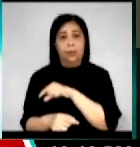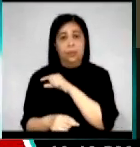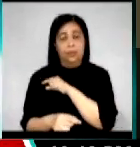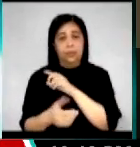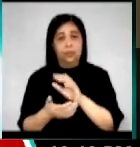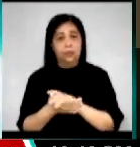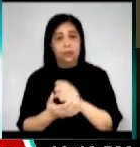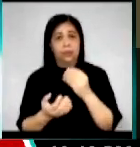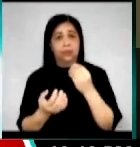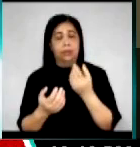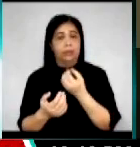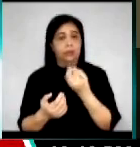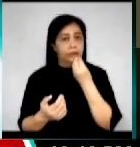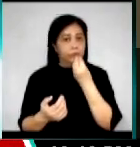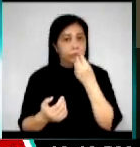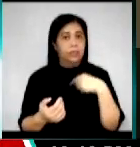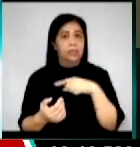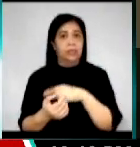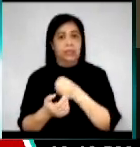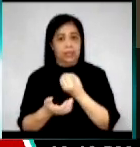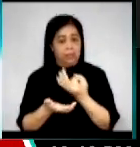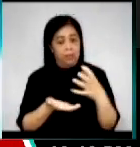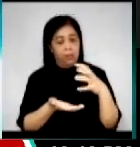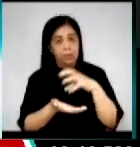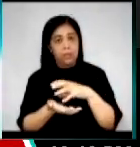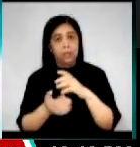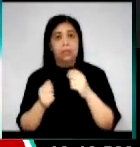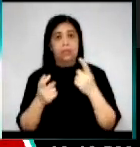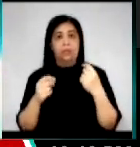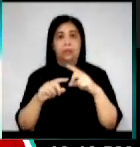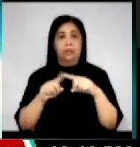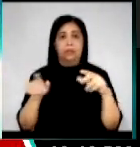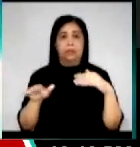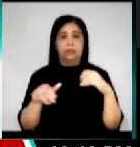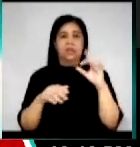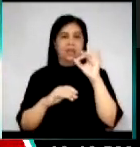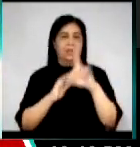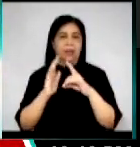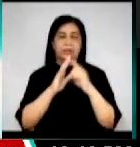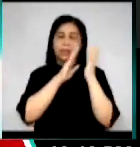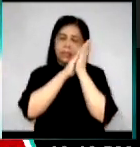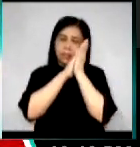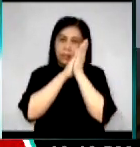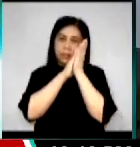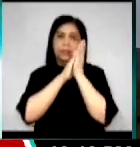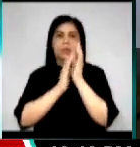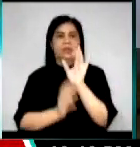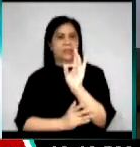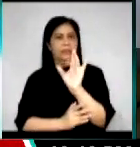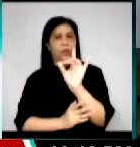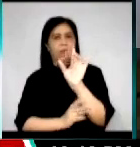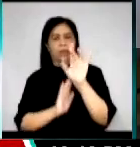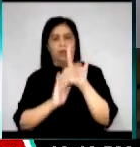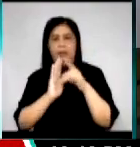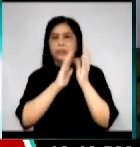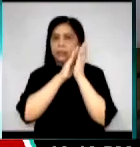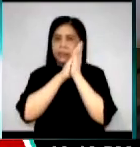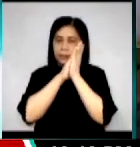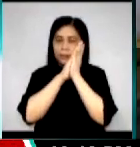quantity. So we need to hit around 6 to 8 hours of sleep, 7 to 8 hours of sleep. And